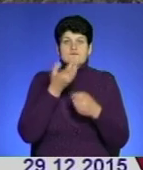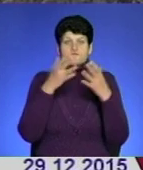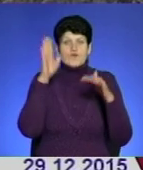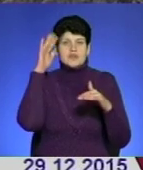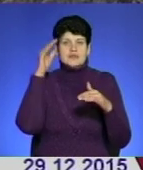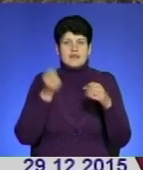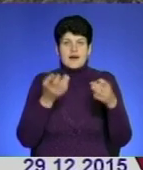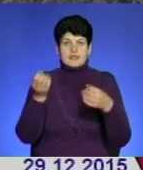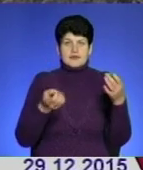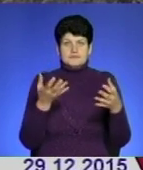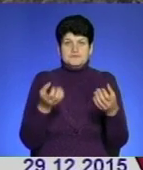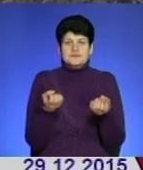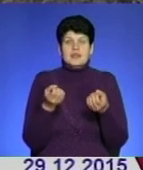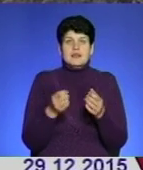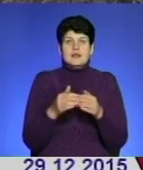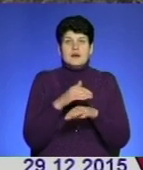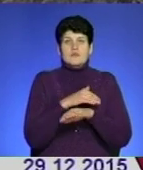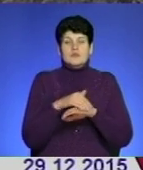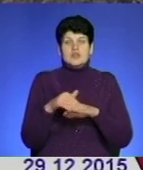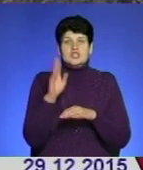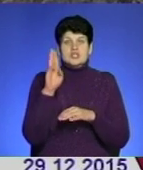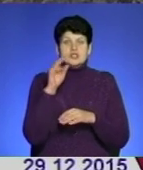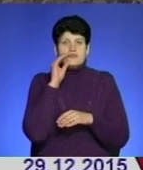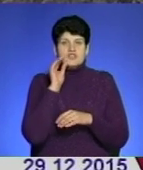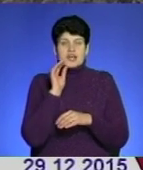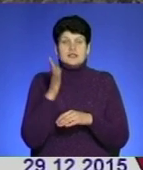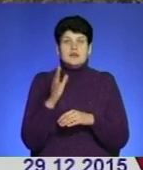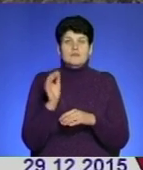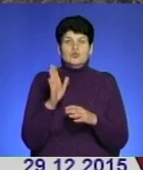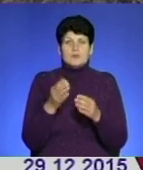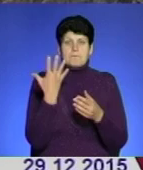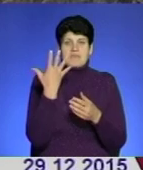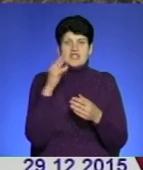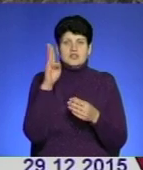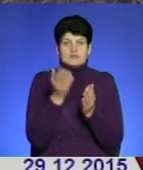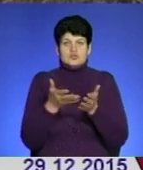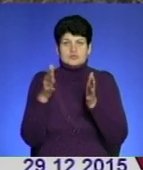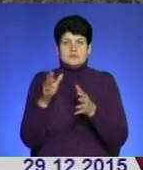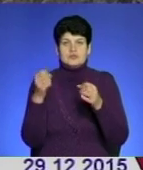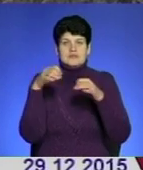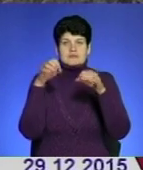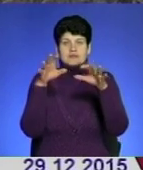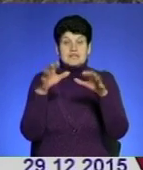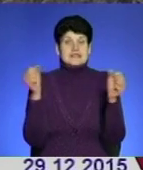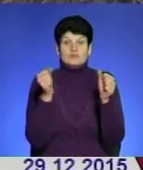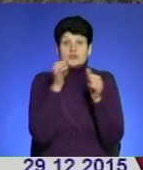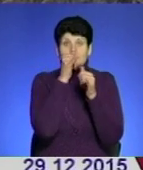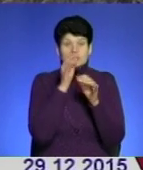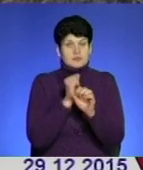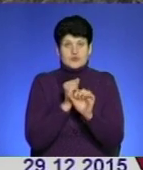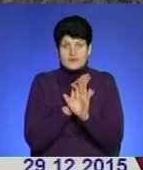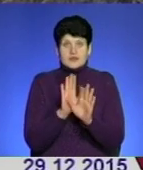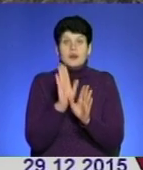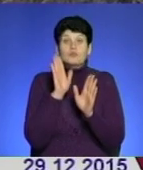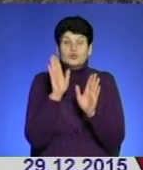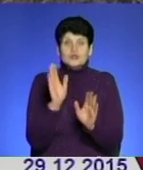світящіся фонтани ще на бульварі Шевченка, центральні фонтани, 5 чаш будуть освітлюватися. Ну і, зрозуміло, взимку фонтан працювати не може, тому він